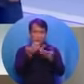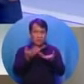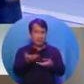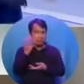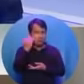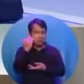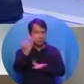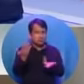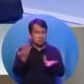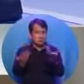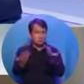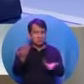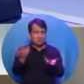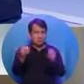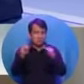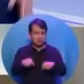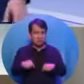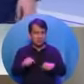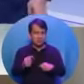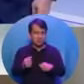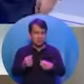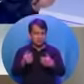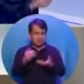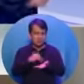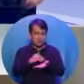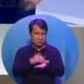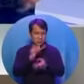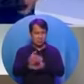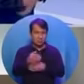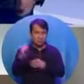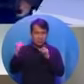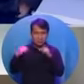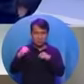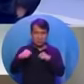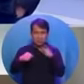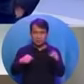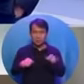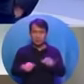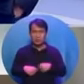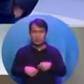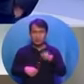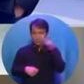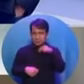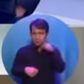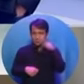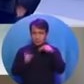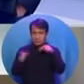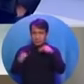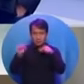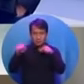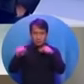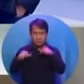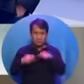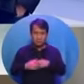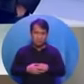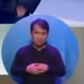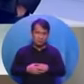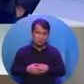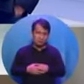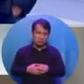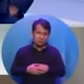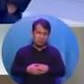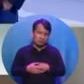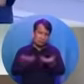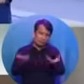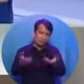siya nagkaganon, baka pwedeng gamutin pa itong kanyang problema. You agree with me, ano, Miss Giselle? Giselle? Ay, sir, ay,